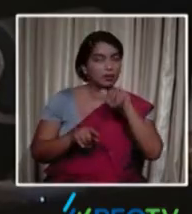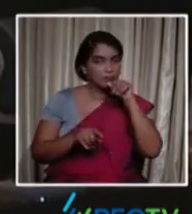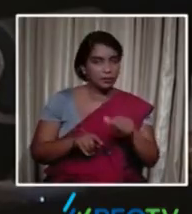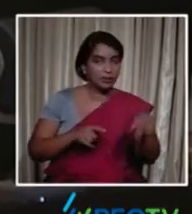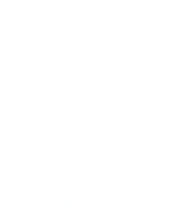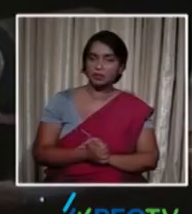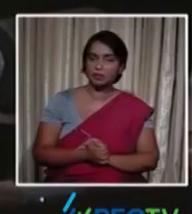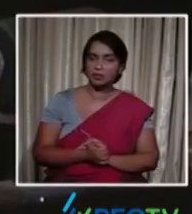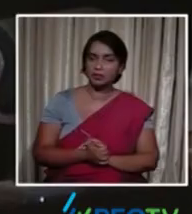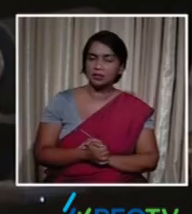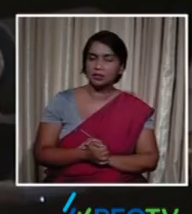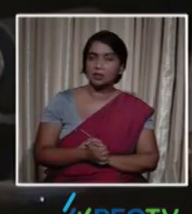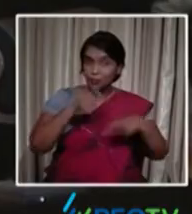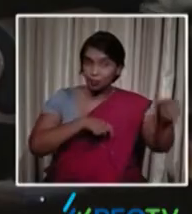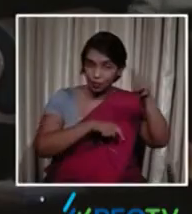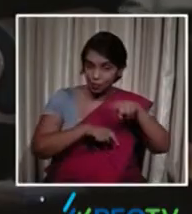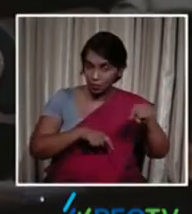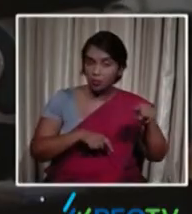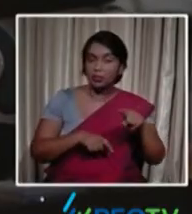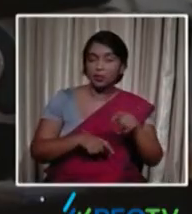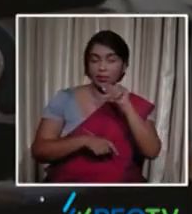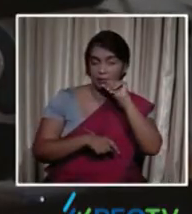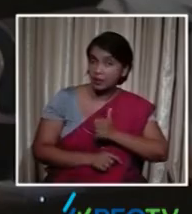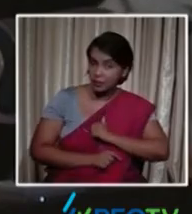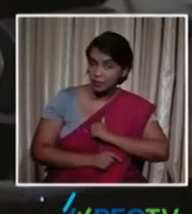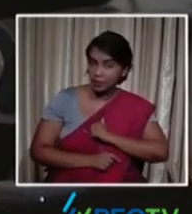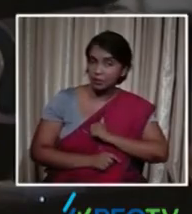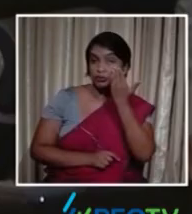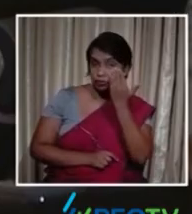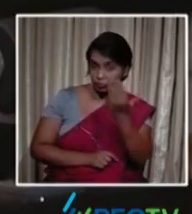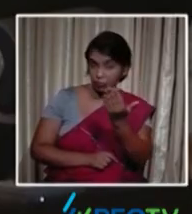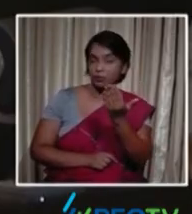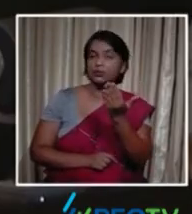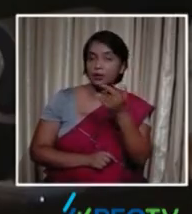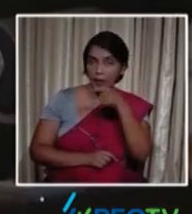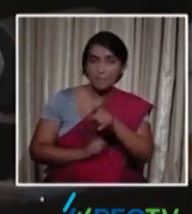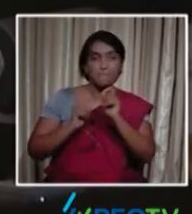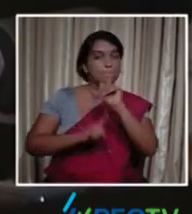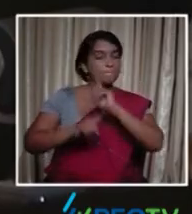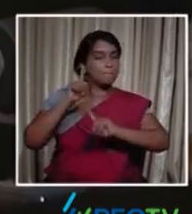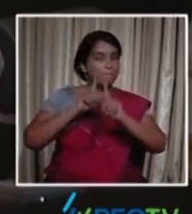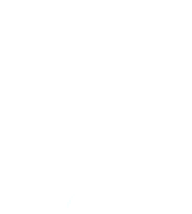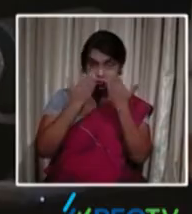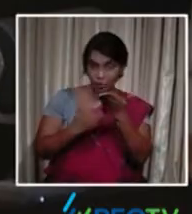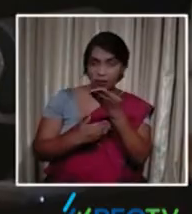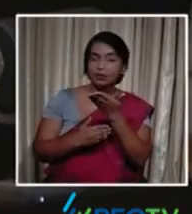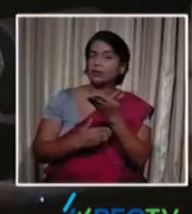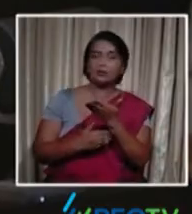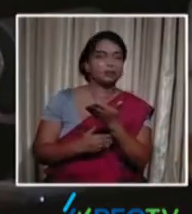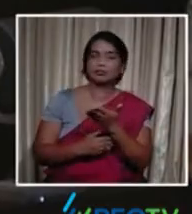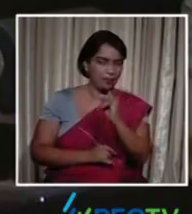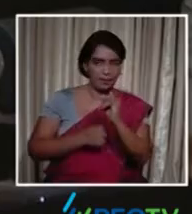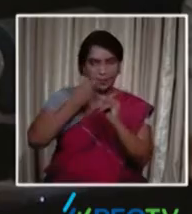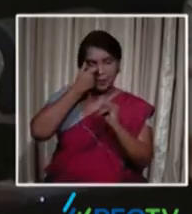හරි විශ්වාස කරනවා නම් ජනතාවගේ සාධාරණ කැමැත්තේ පිළිබිඹුවක් මෙම පාර්ලිමේන්තුව තුල දිස්සුණා කියලා ඒක